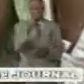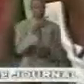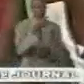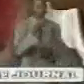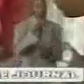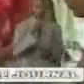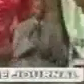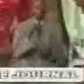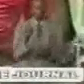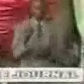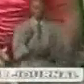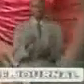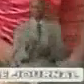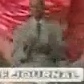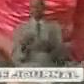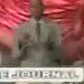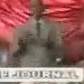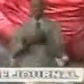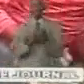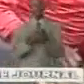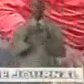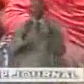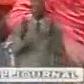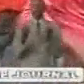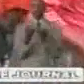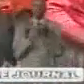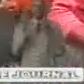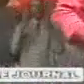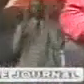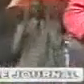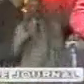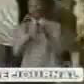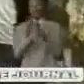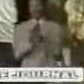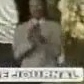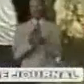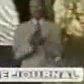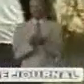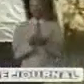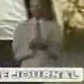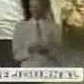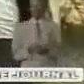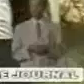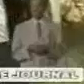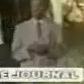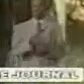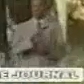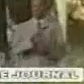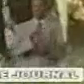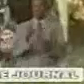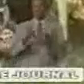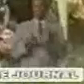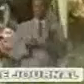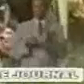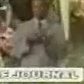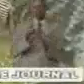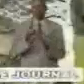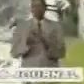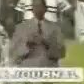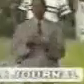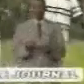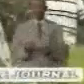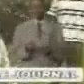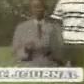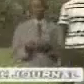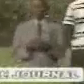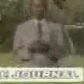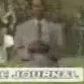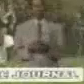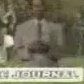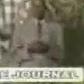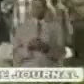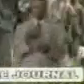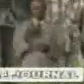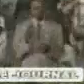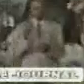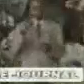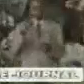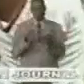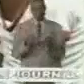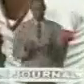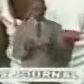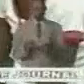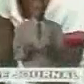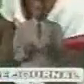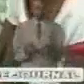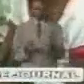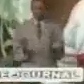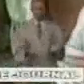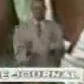de l'année 2012, la cécité évitable de l'enfant, tombe à point nommé pour la République démocratique du Congo qui